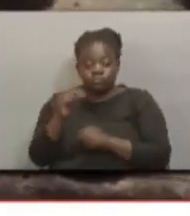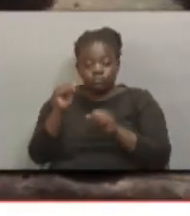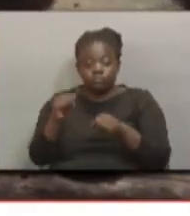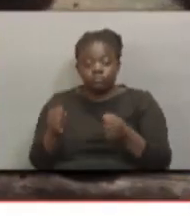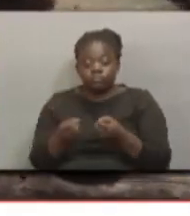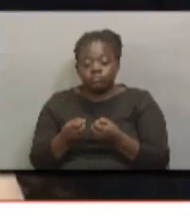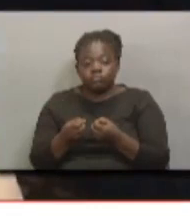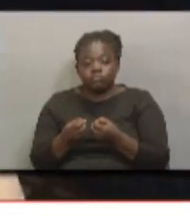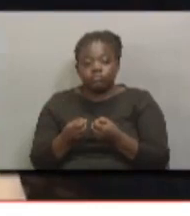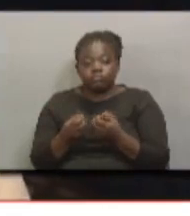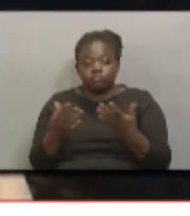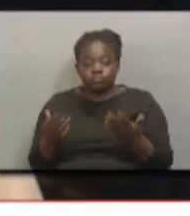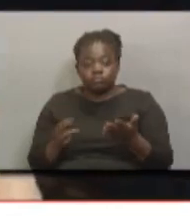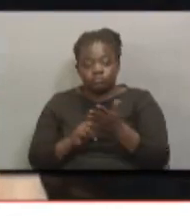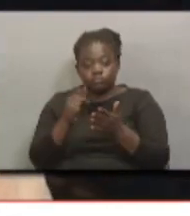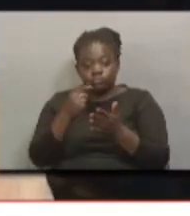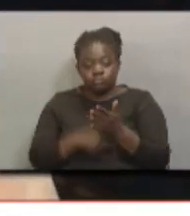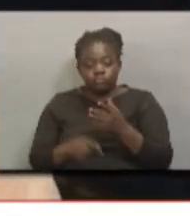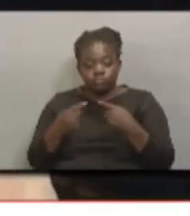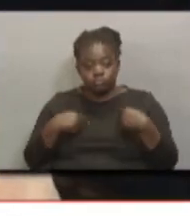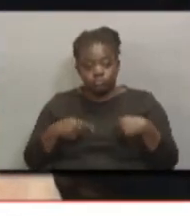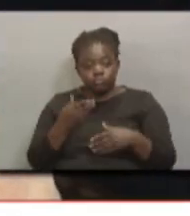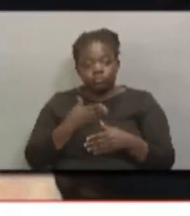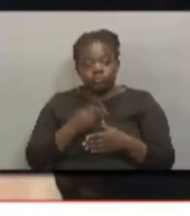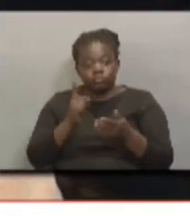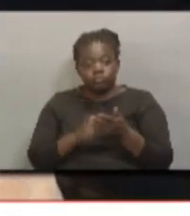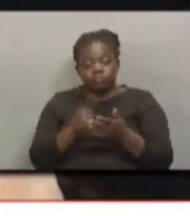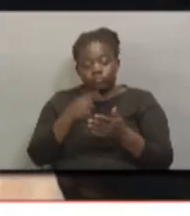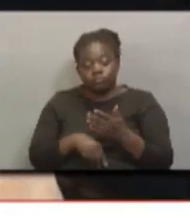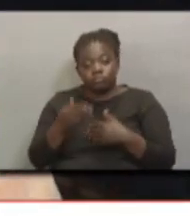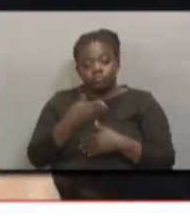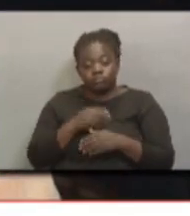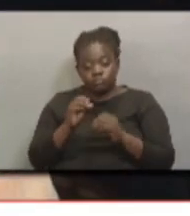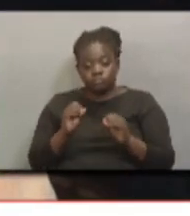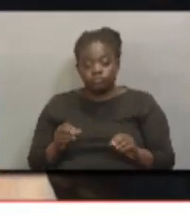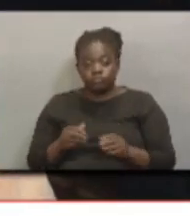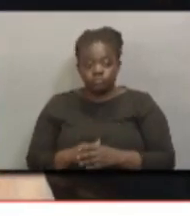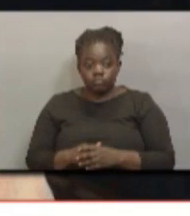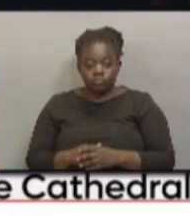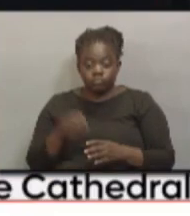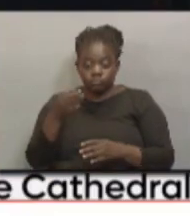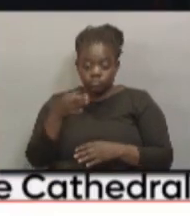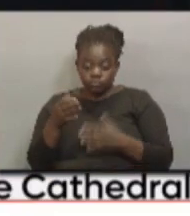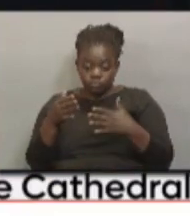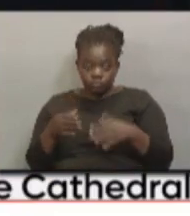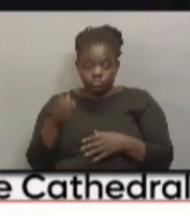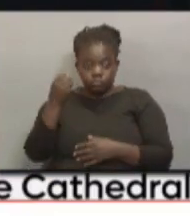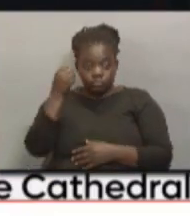okuvaamu ekimala. Tukozese ebyo bye tulina tufune kye tutalina. Kubanga bwe mbanga mmaze okutegeera